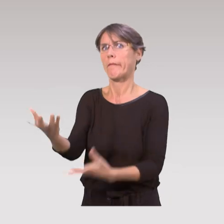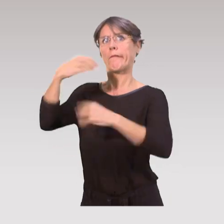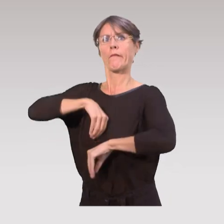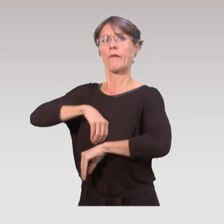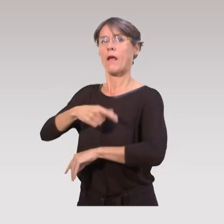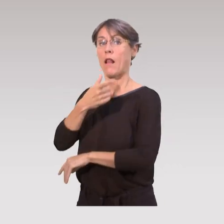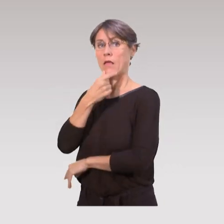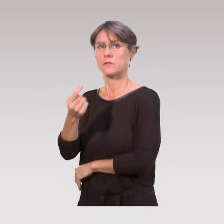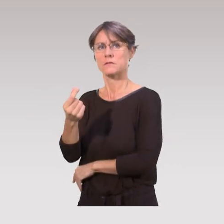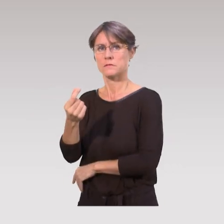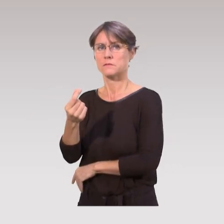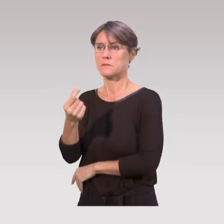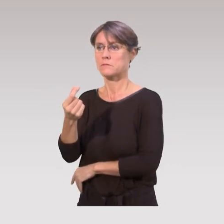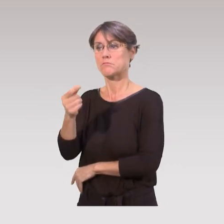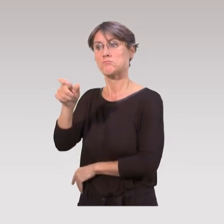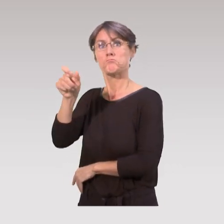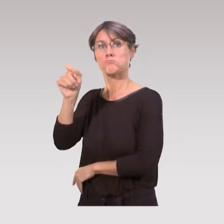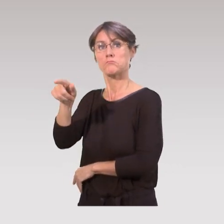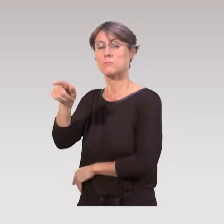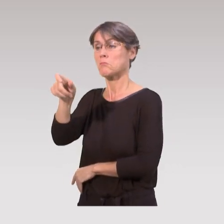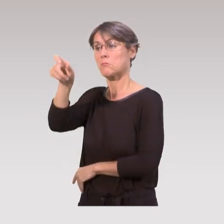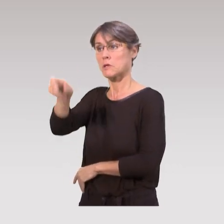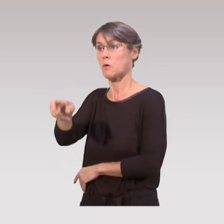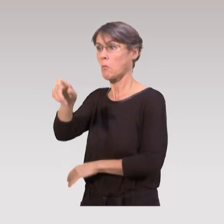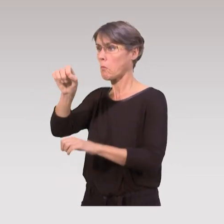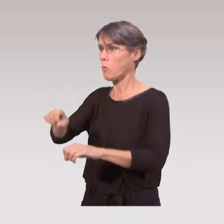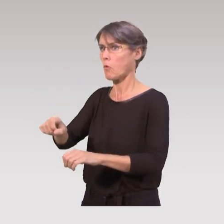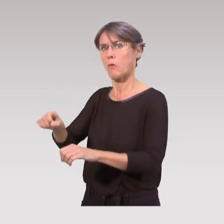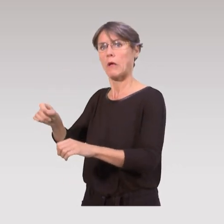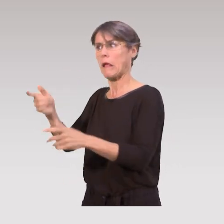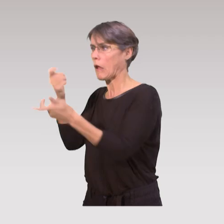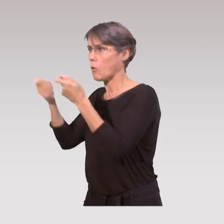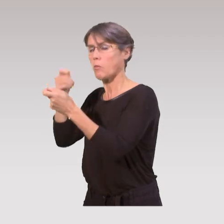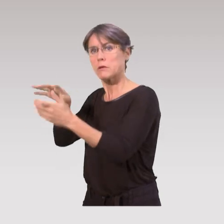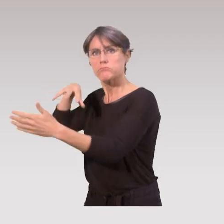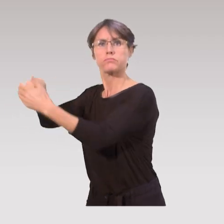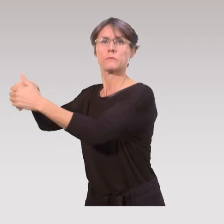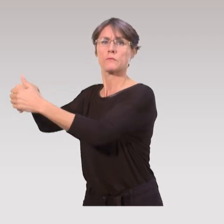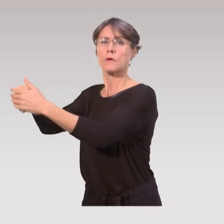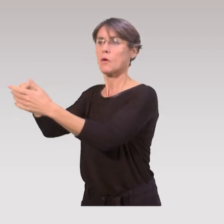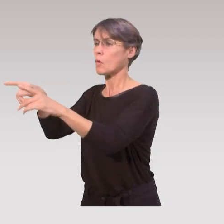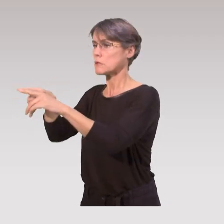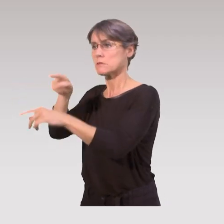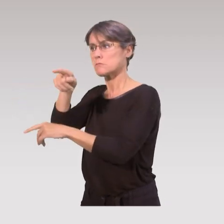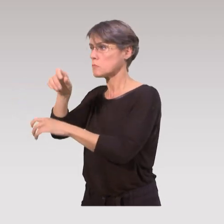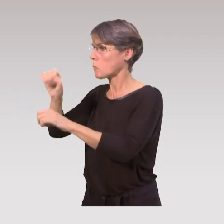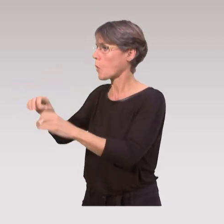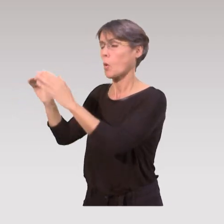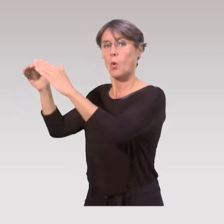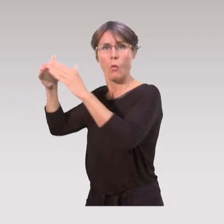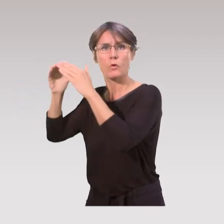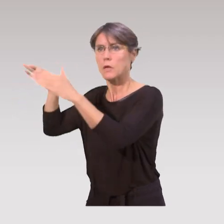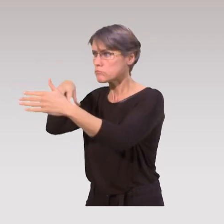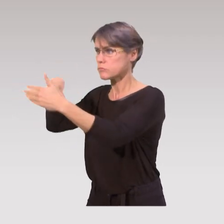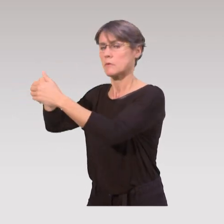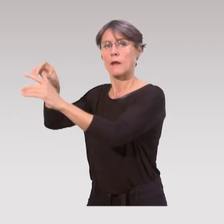une littératie élevée. Une personne qui a une littératie élevée participe à l'essor économique, participe dans